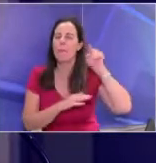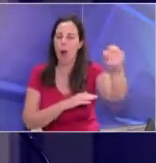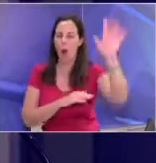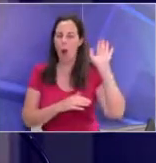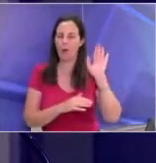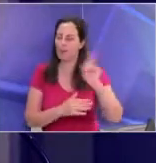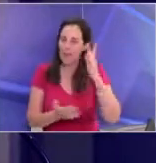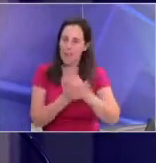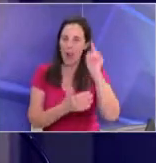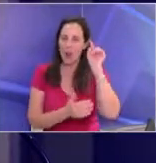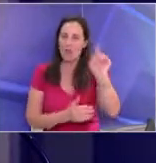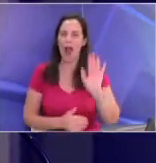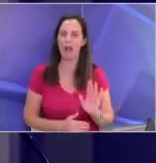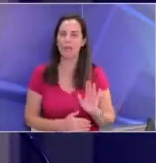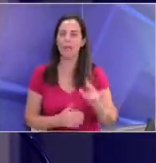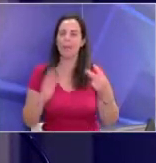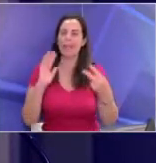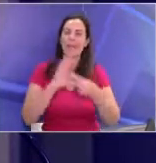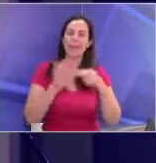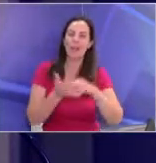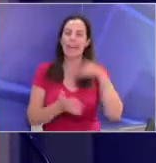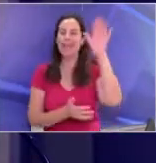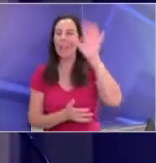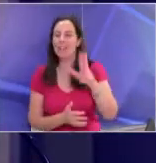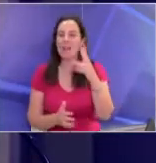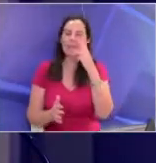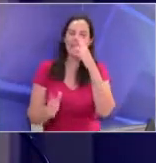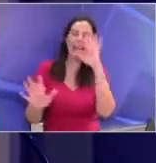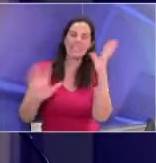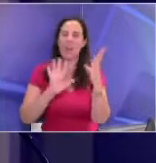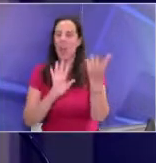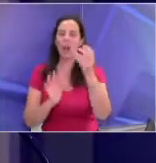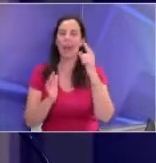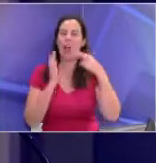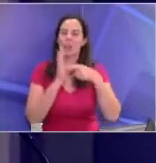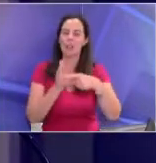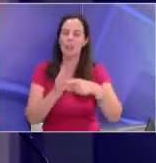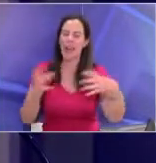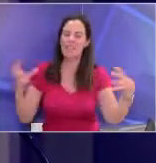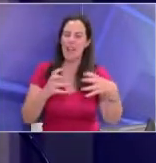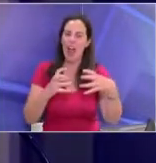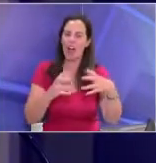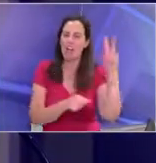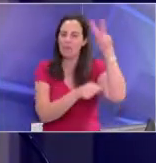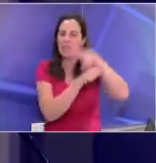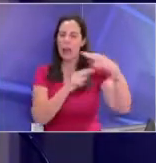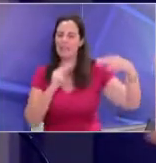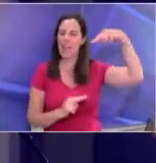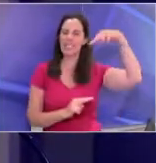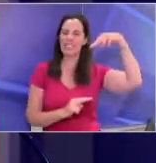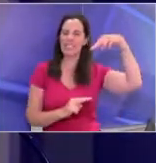התודעתיים, הם כבר לא שם. תוכניות טלוויזיה שמנסות להוציא את הנקודה האנתרופולוגית הפטרונית